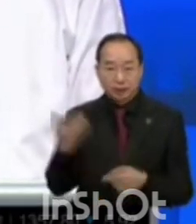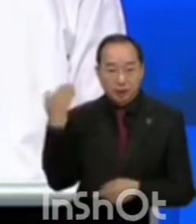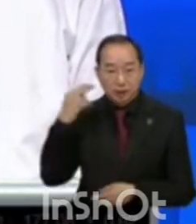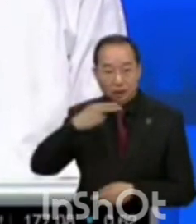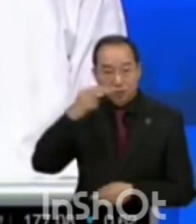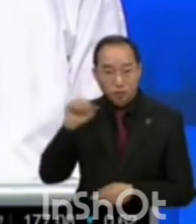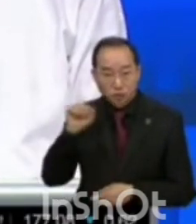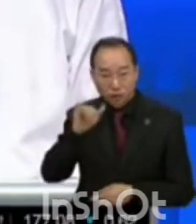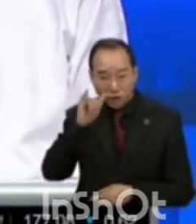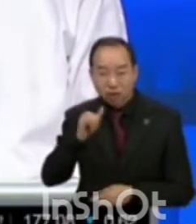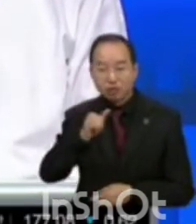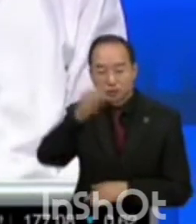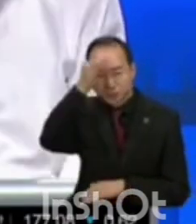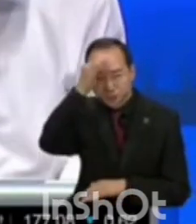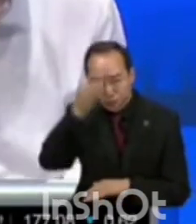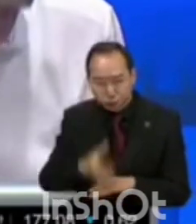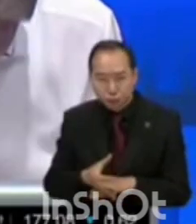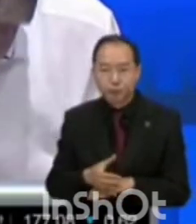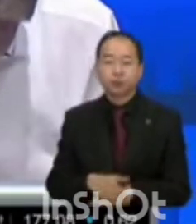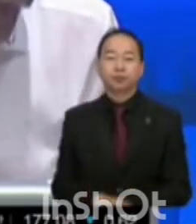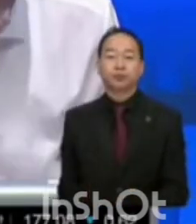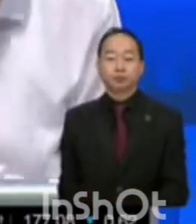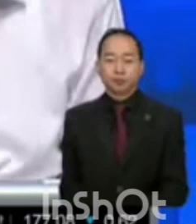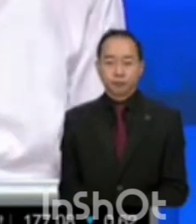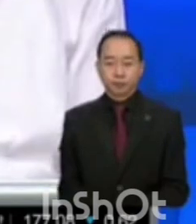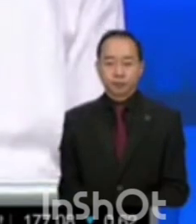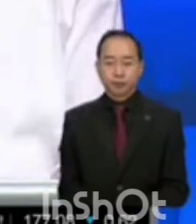사과 말씀을 드립니다. 죄송합니다.